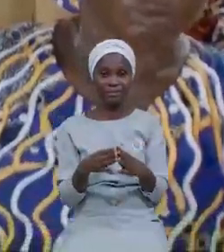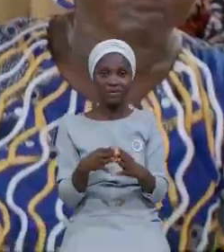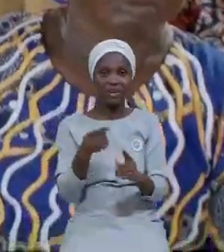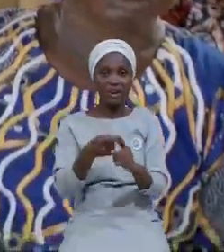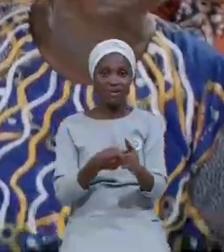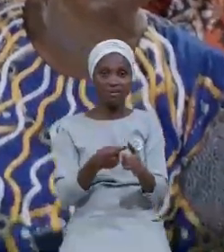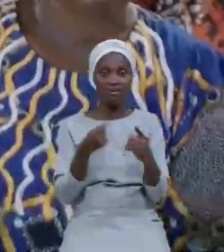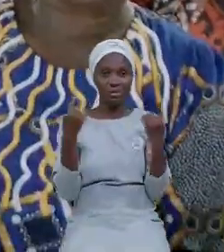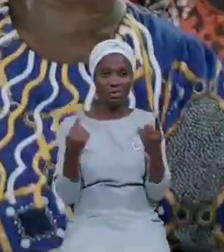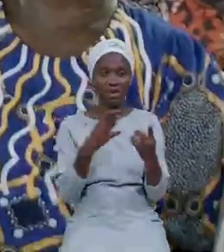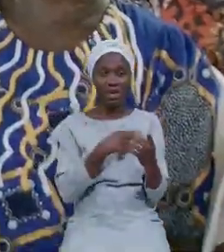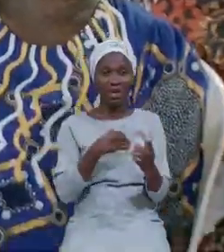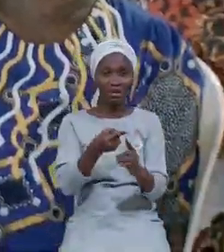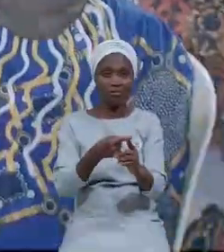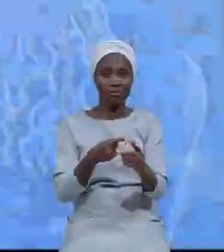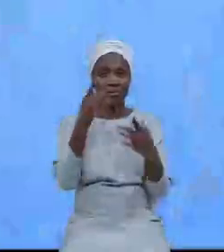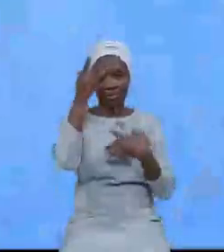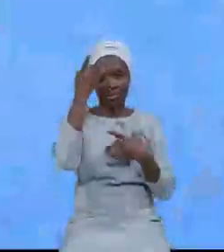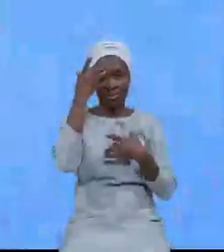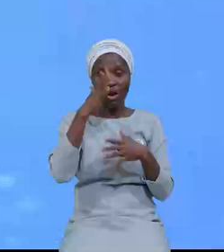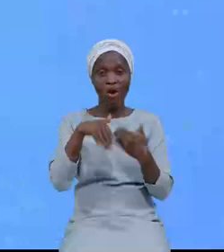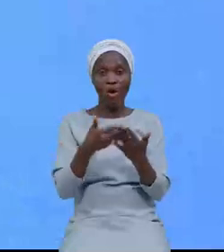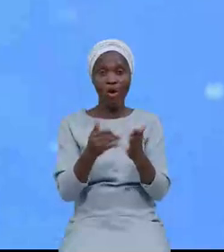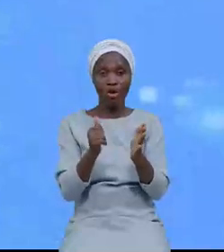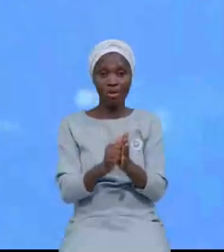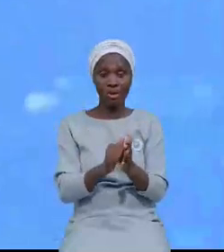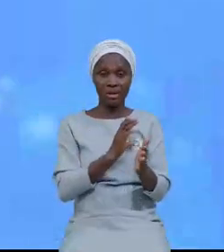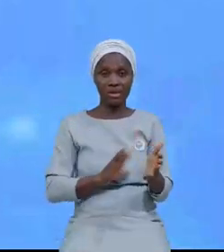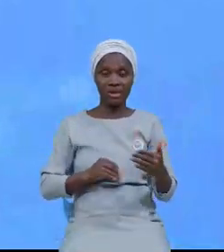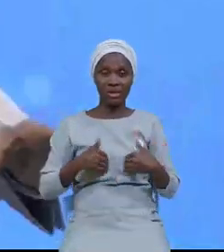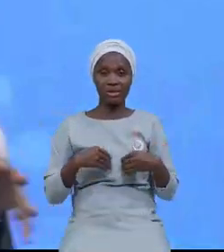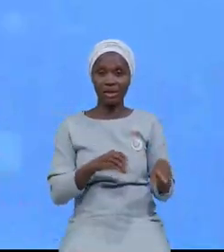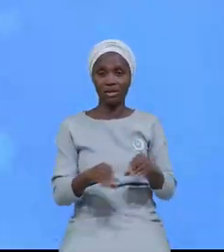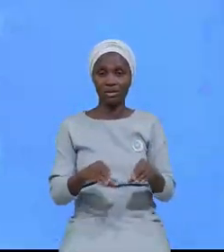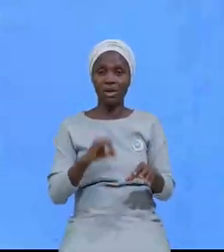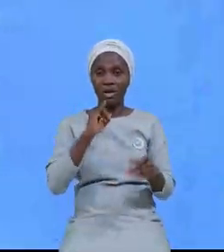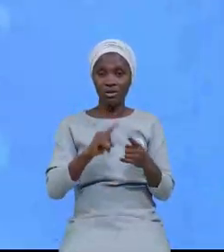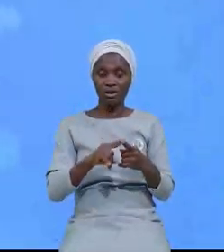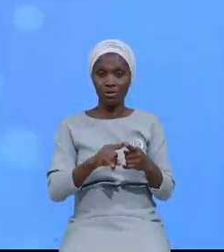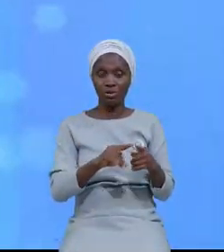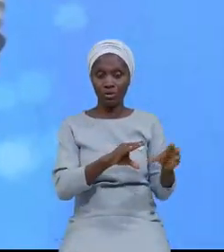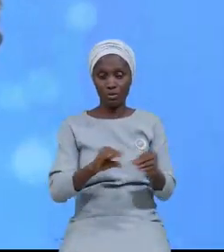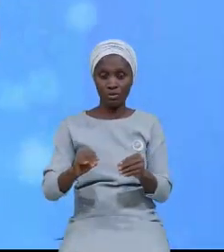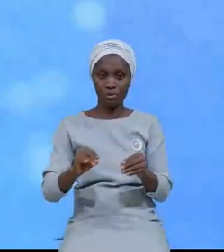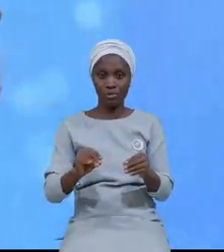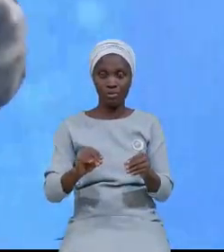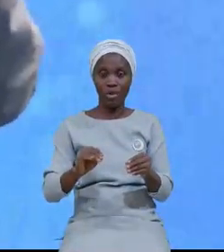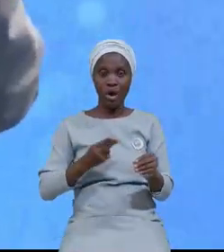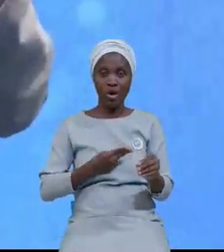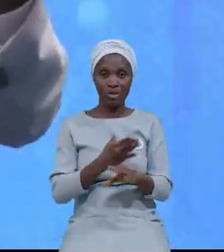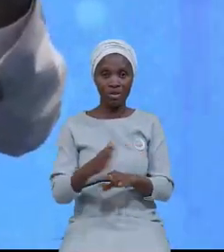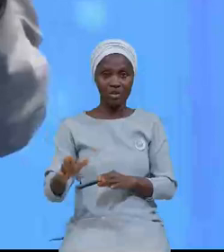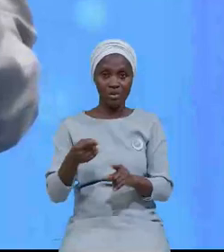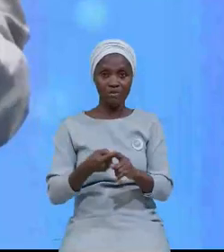de la maladie tout ce que Christ a fait c'est pour nous détourner